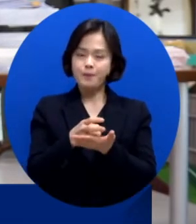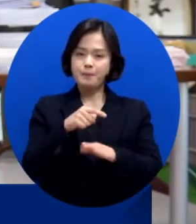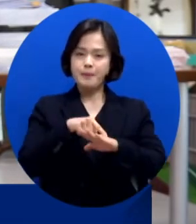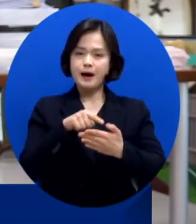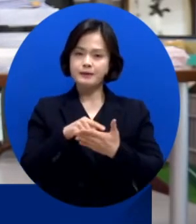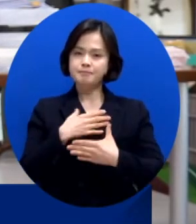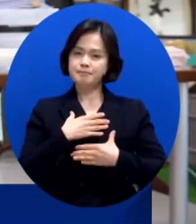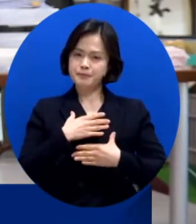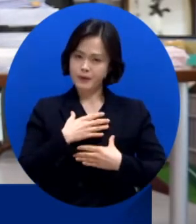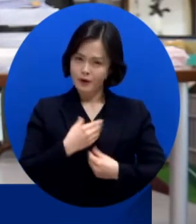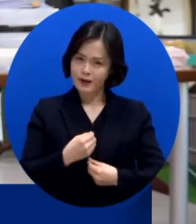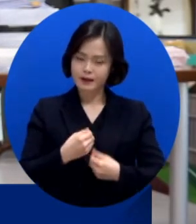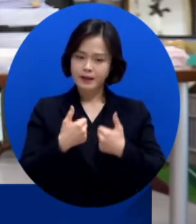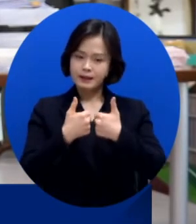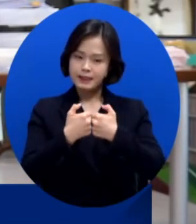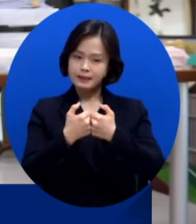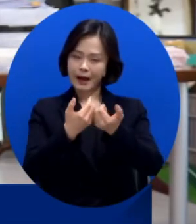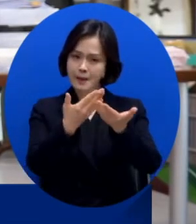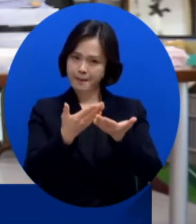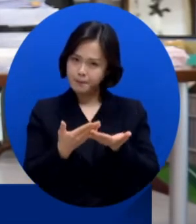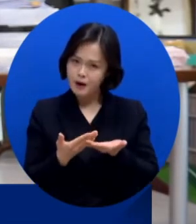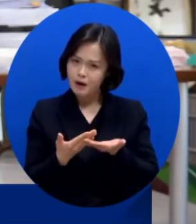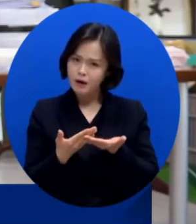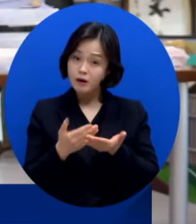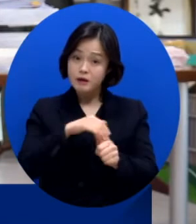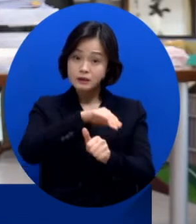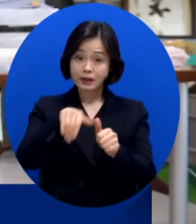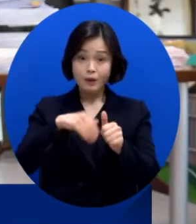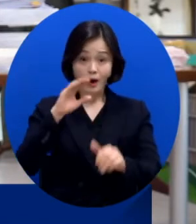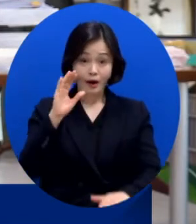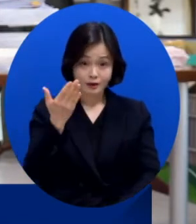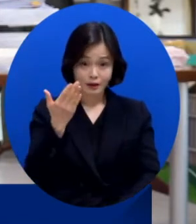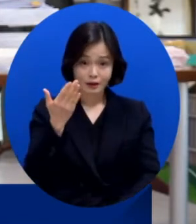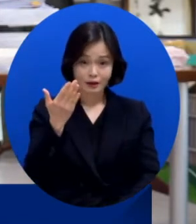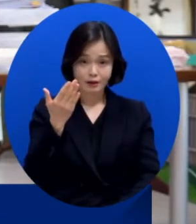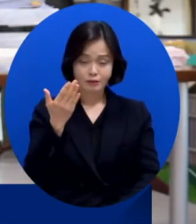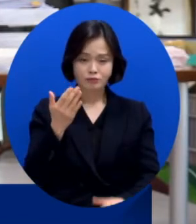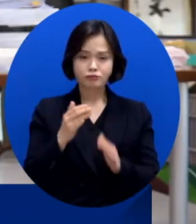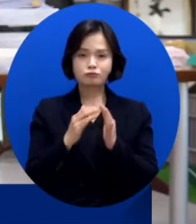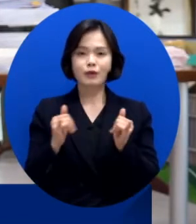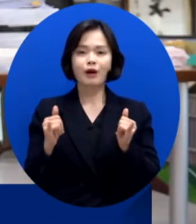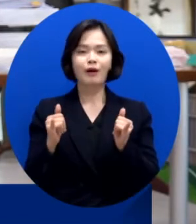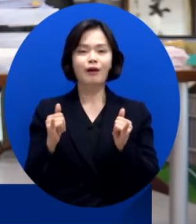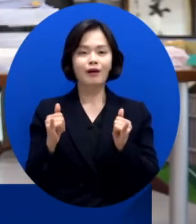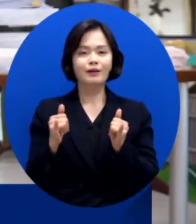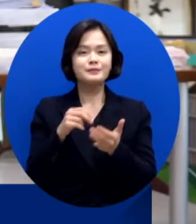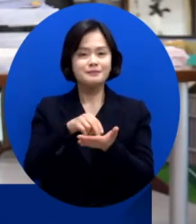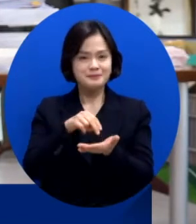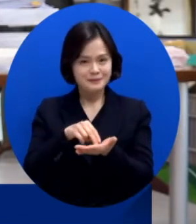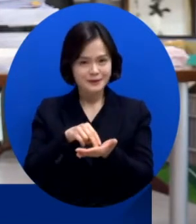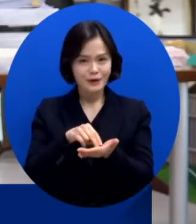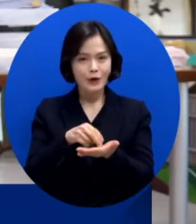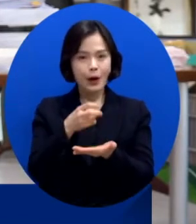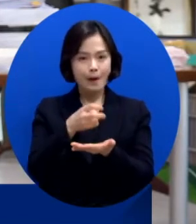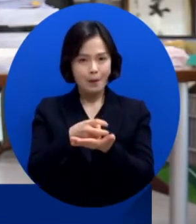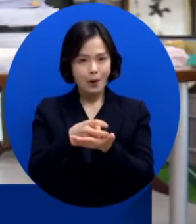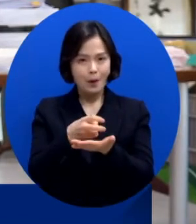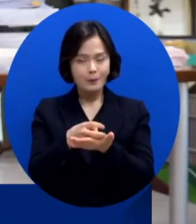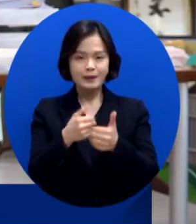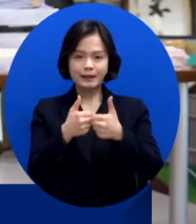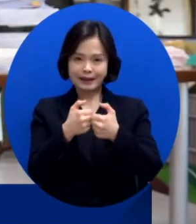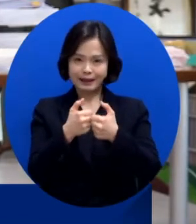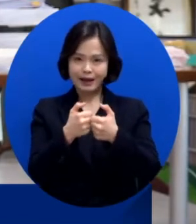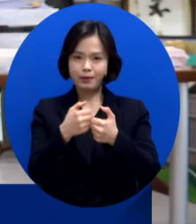그 범접 불가한 게 아니라 편안하고 또 법을 아는 게 그렇게 딱딱하지 않고 거리감이 있지 않다 이런 걸 전파하는